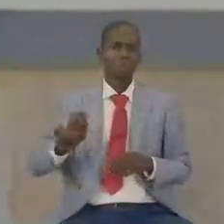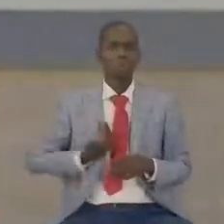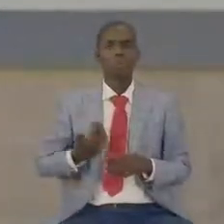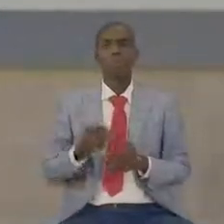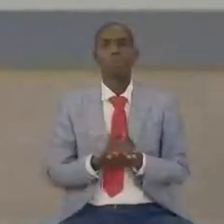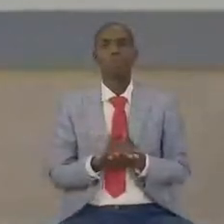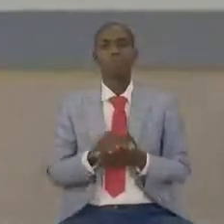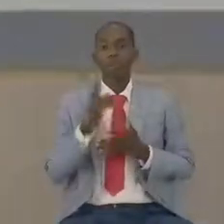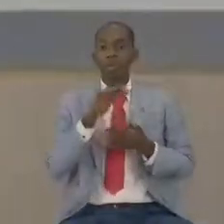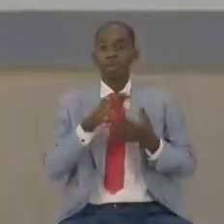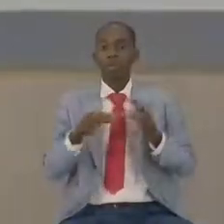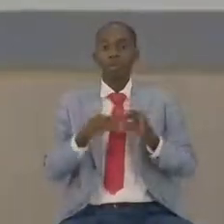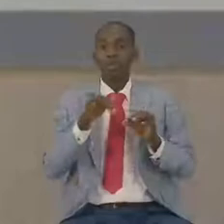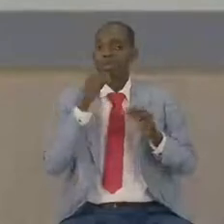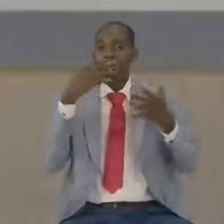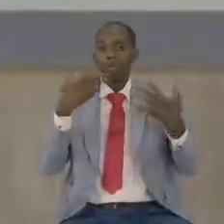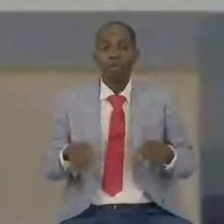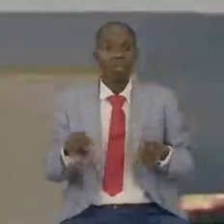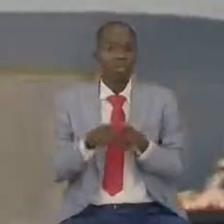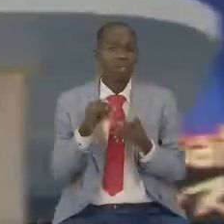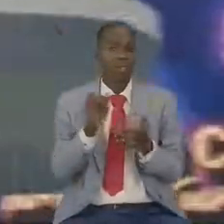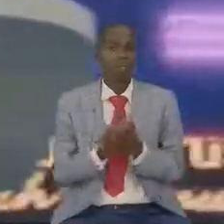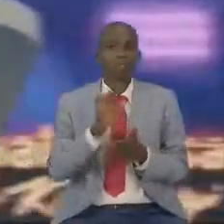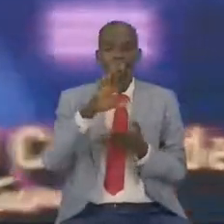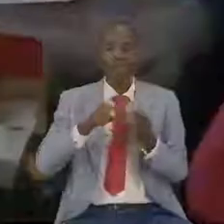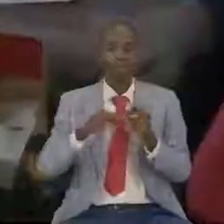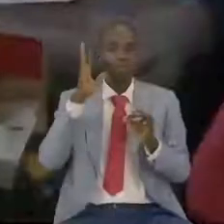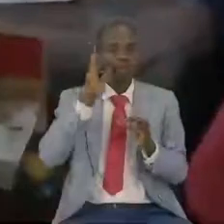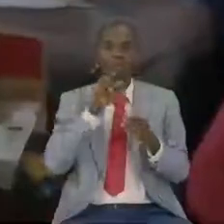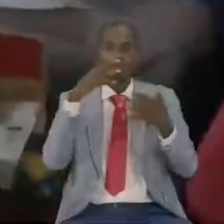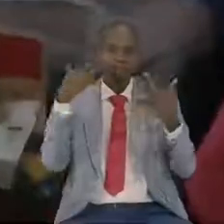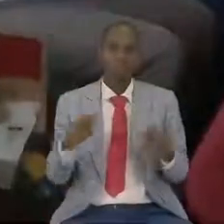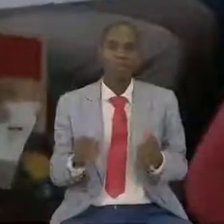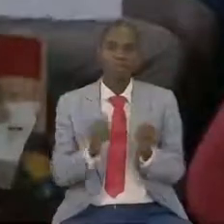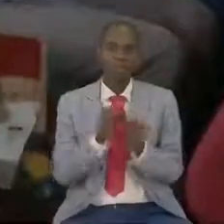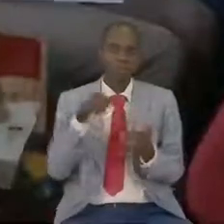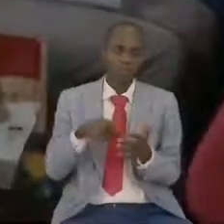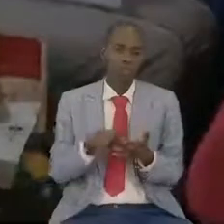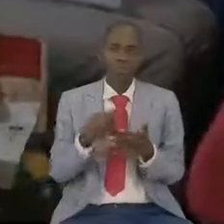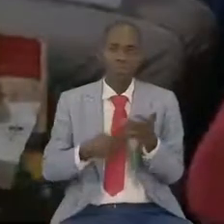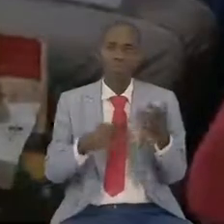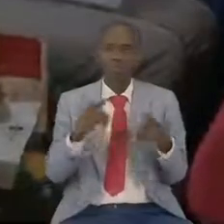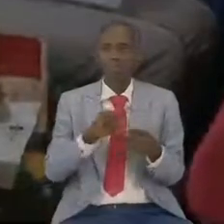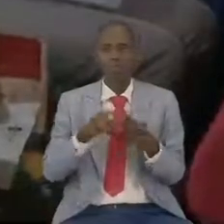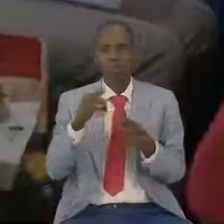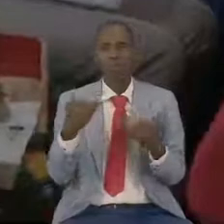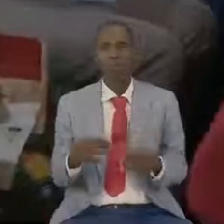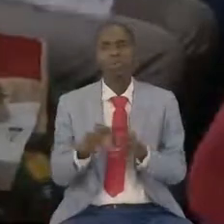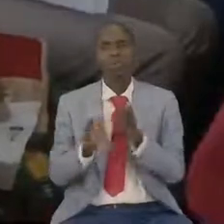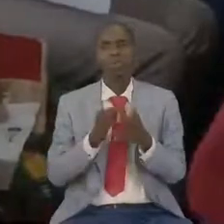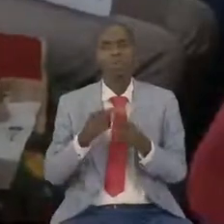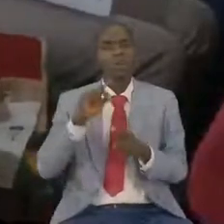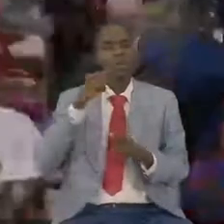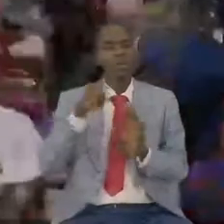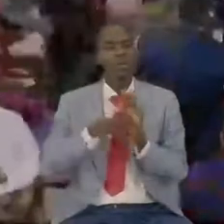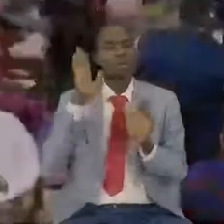Pourquoi donne-t-il la lumière à celui qui souffre et la vie à ceux qui ont l'amertume dans l'âme? Ton histoire va bien finir au nom de Jésus. L'amertume ne va